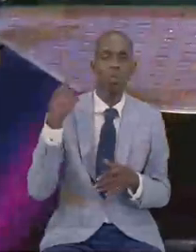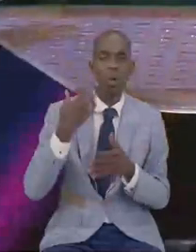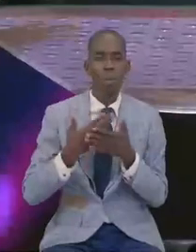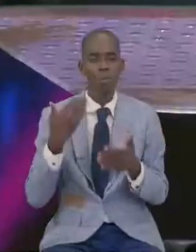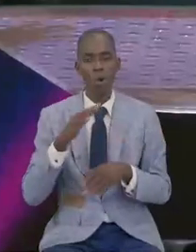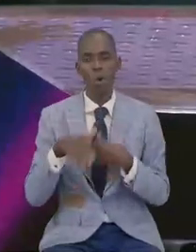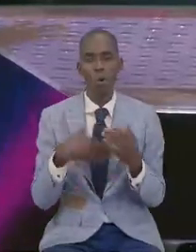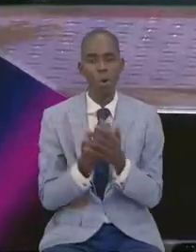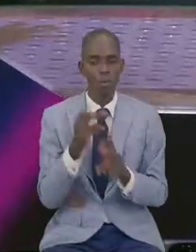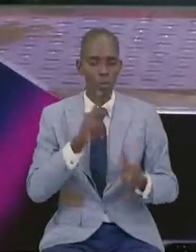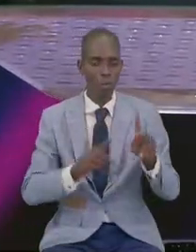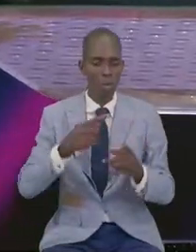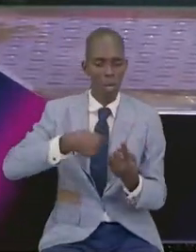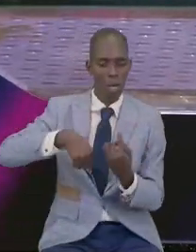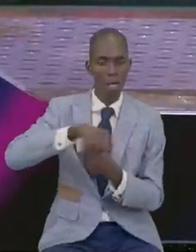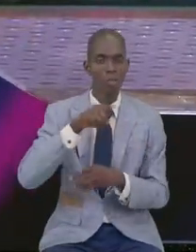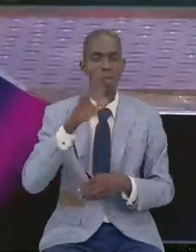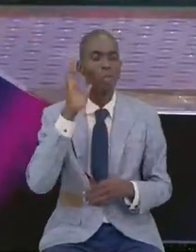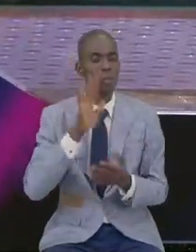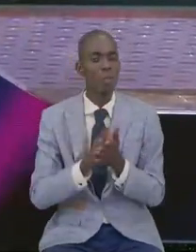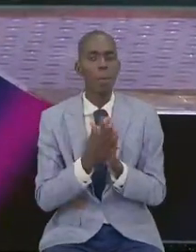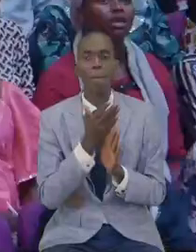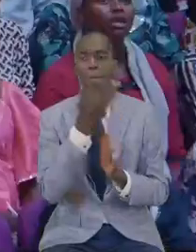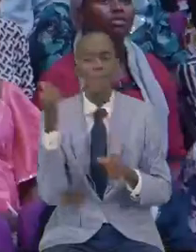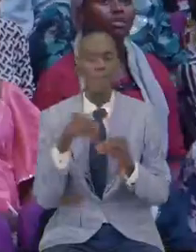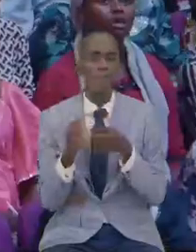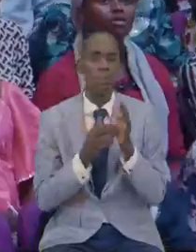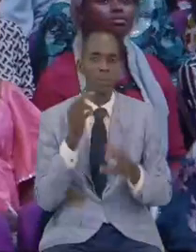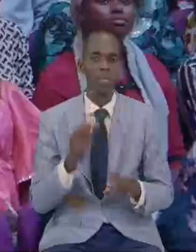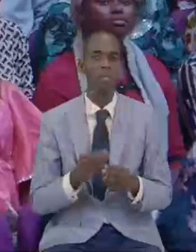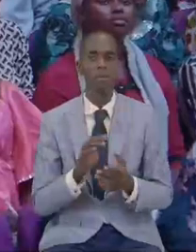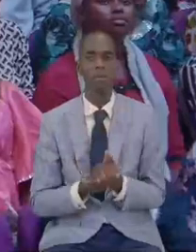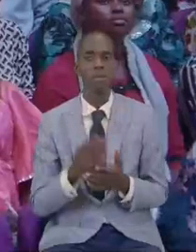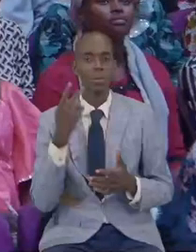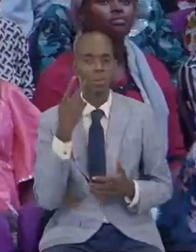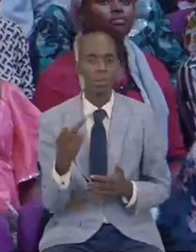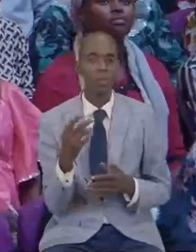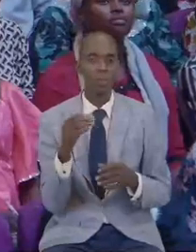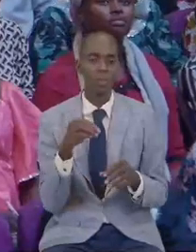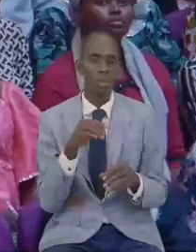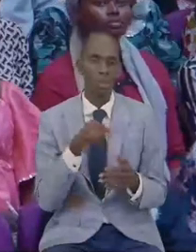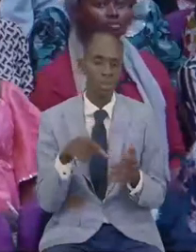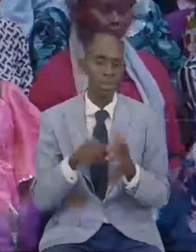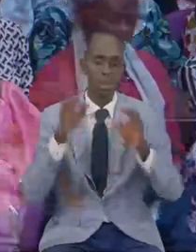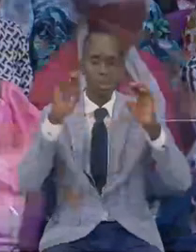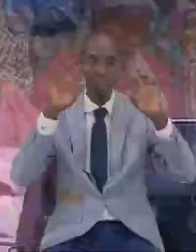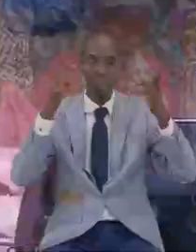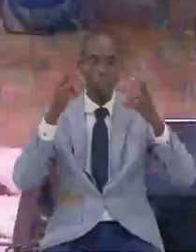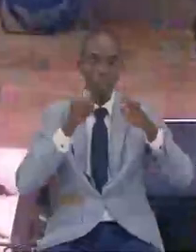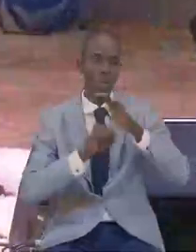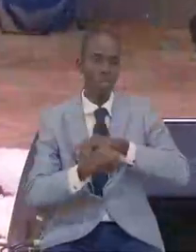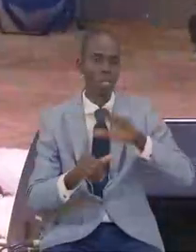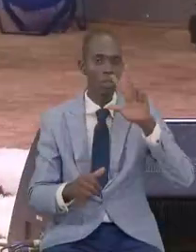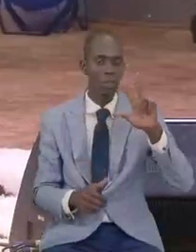les gens autour de vous, vous deviendrez supérieur à ces gens au nom de Jésus-Christ. Nous allons voir ceci, sur 3 points. Premier point